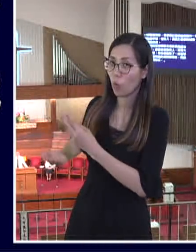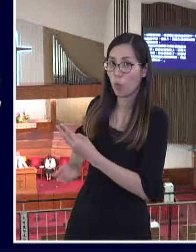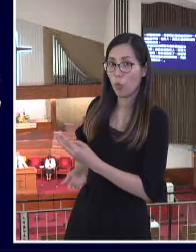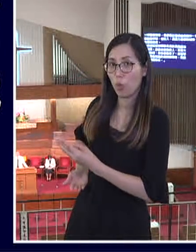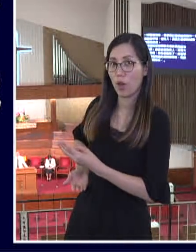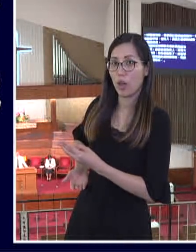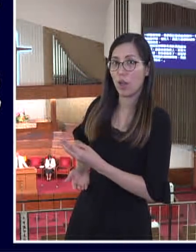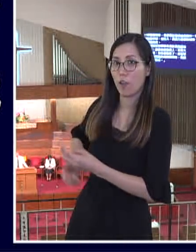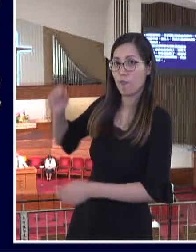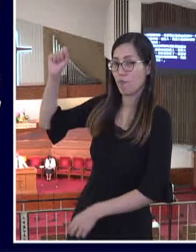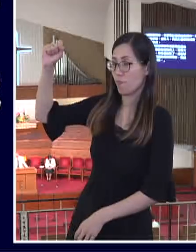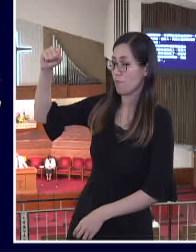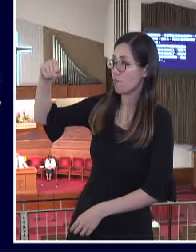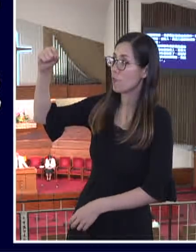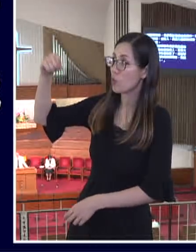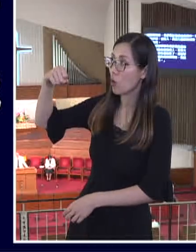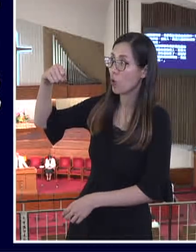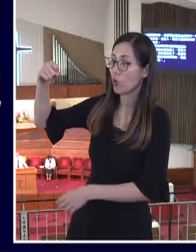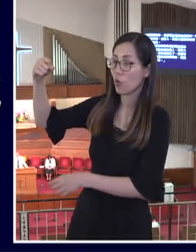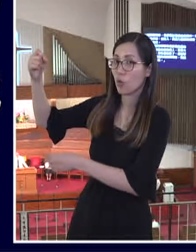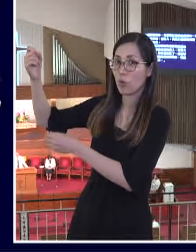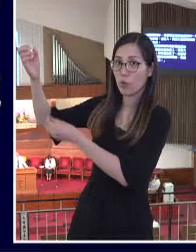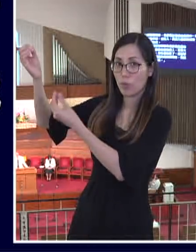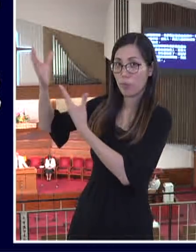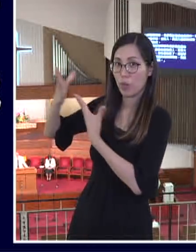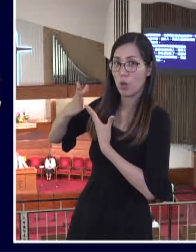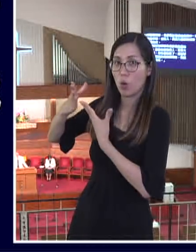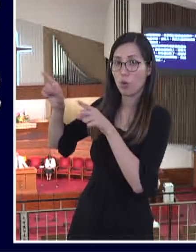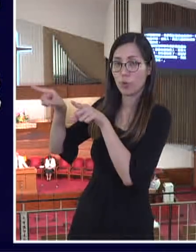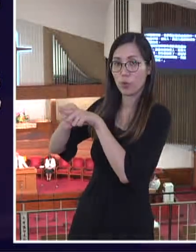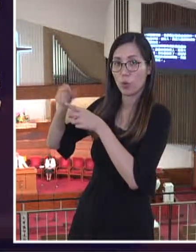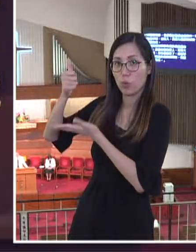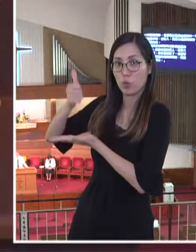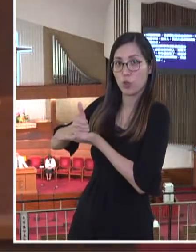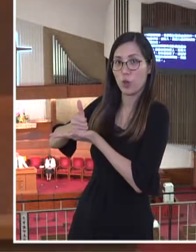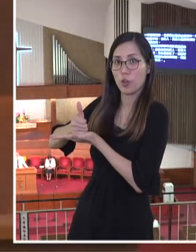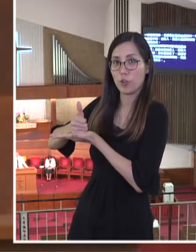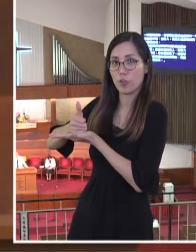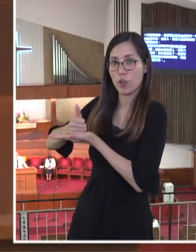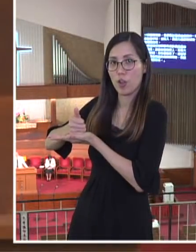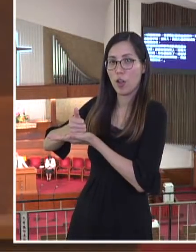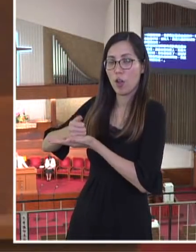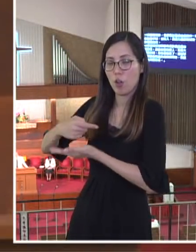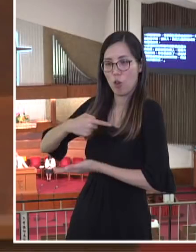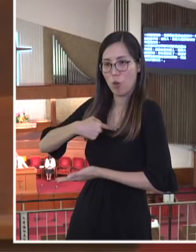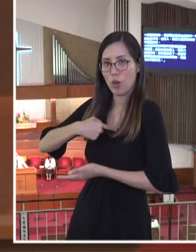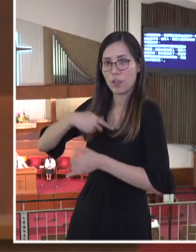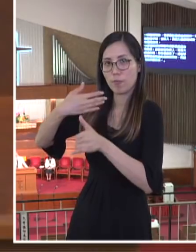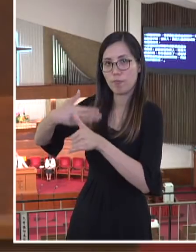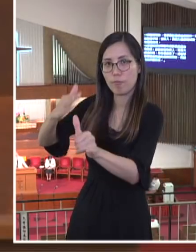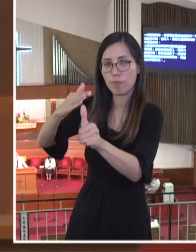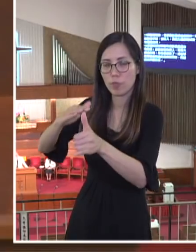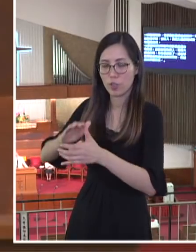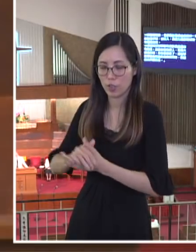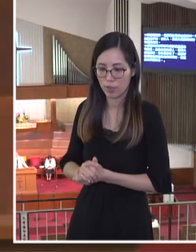与我同在，我就将他们赶出去。如果这个呢，想回想给大家知道呢，这个或者其实不是迦勒有少